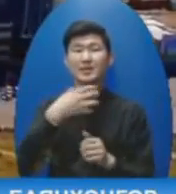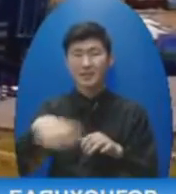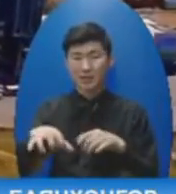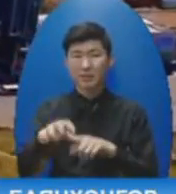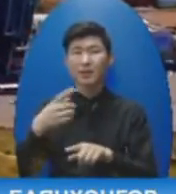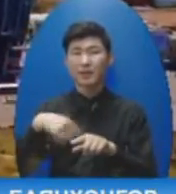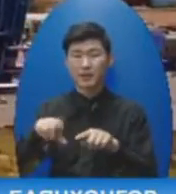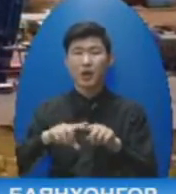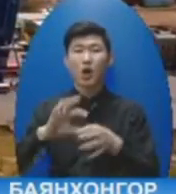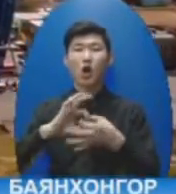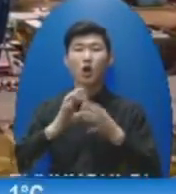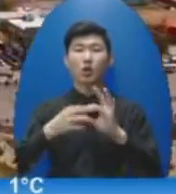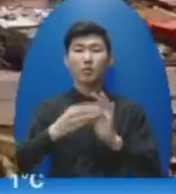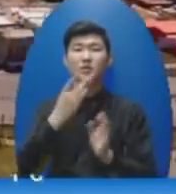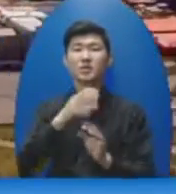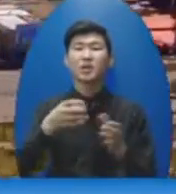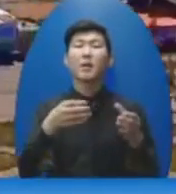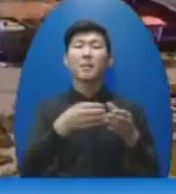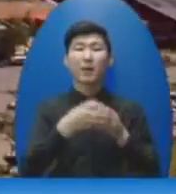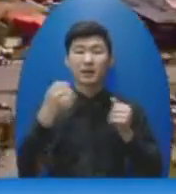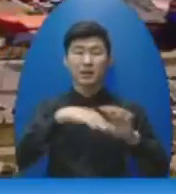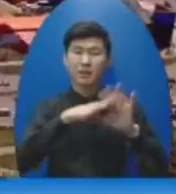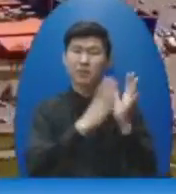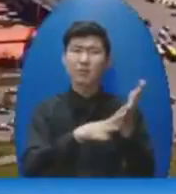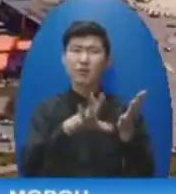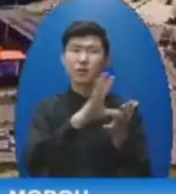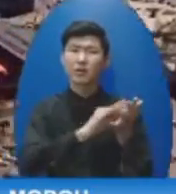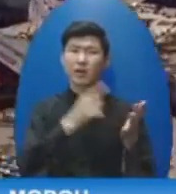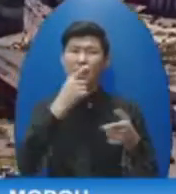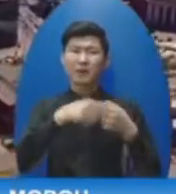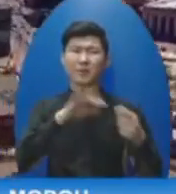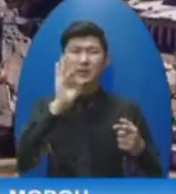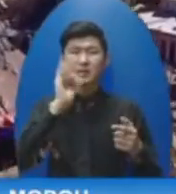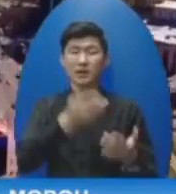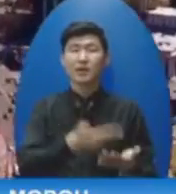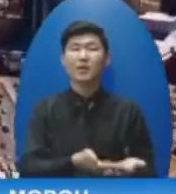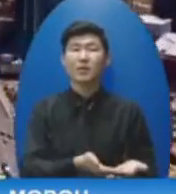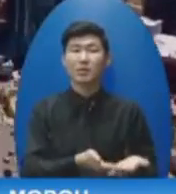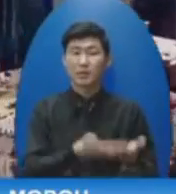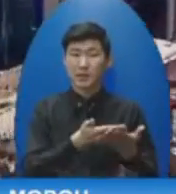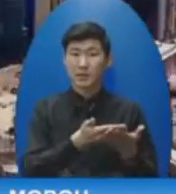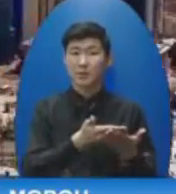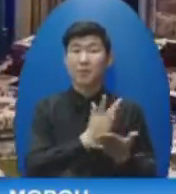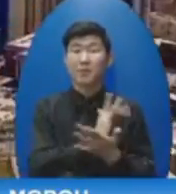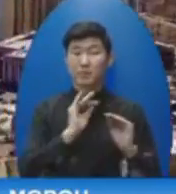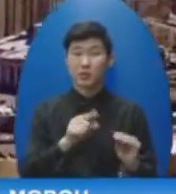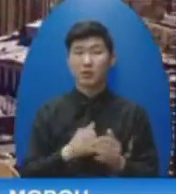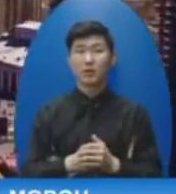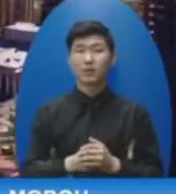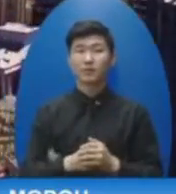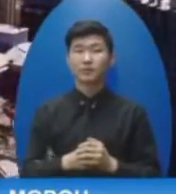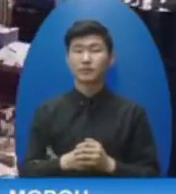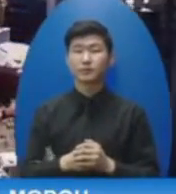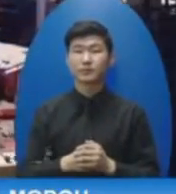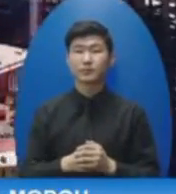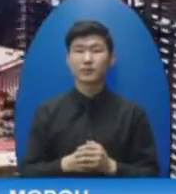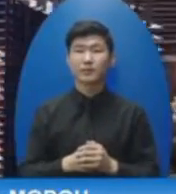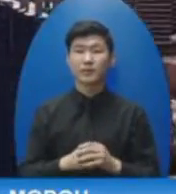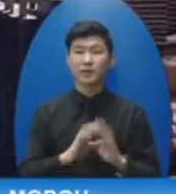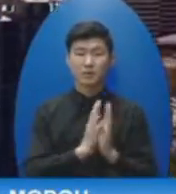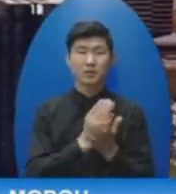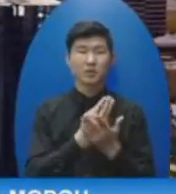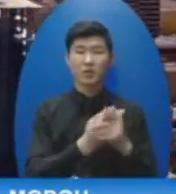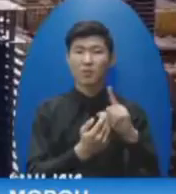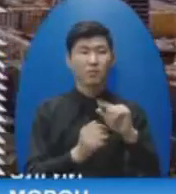олимпийн шигшээ үгийн тамирчдад бол асар их одоо урам дэмжлэг байгаа. Тийм учраас энэ шагналын санг бол бууруулахгүй ээ. Олгодгоор